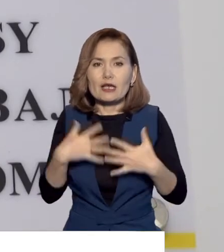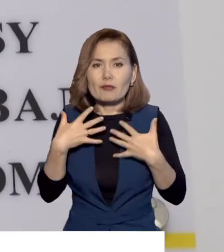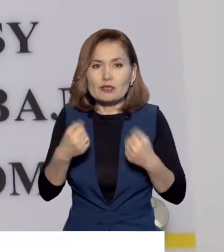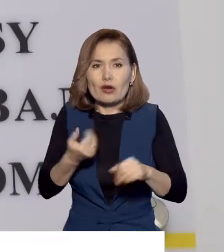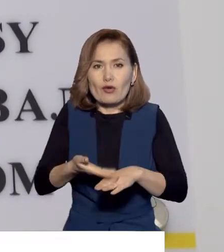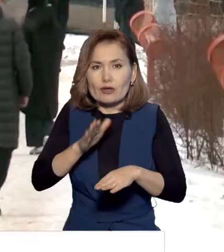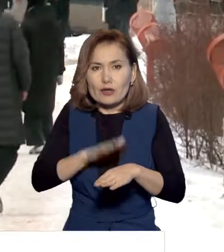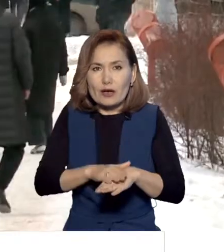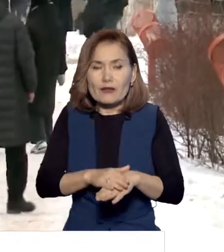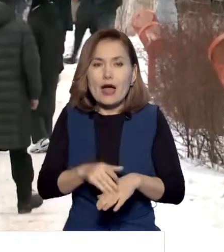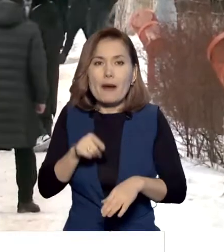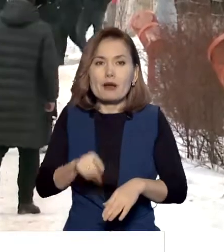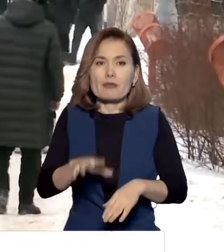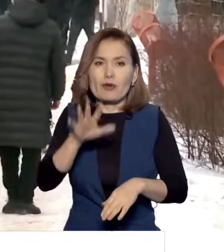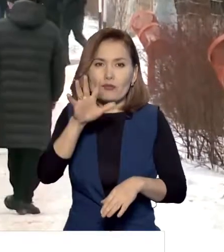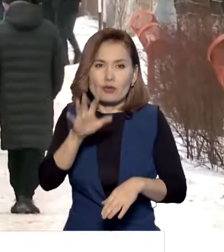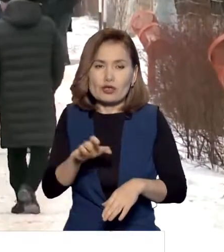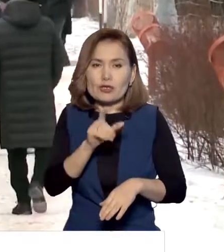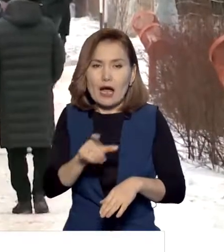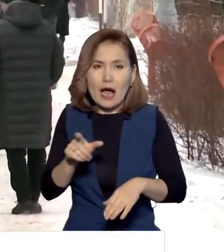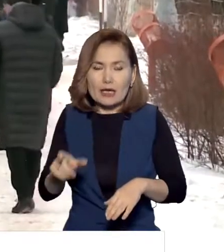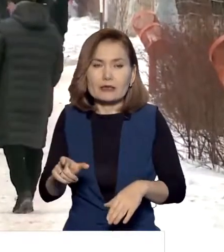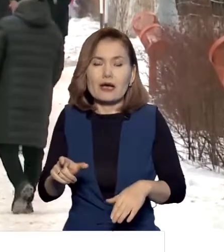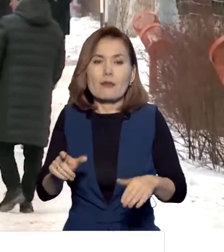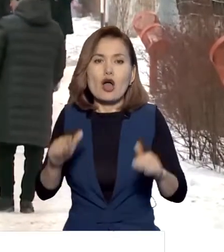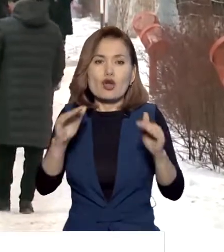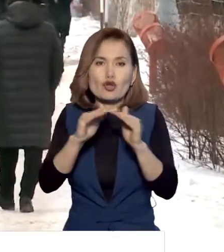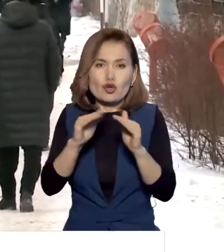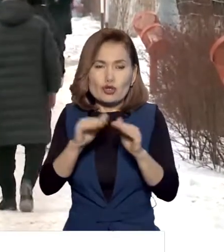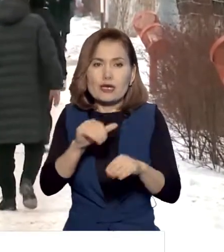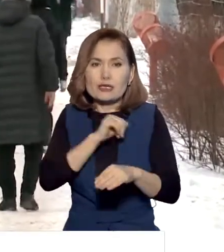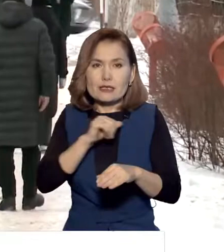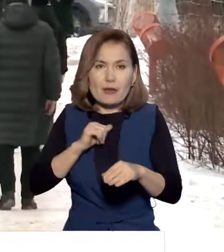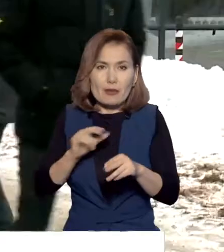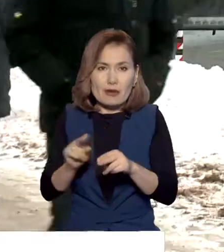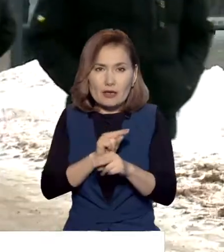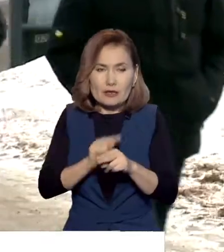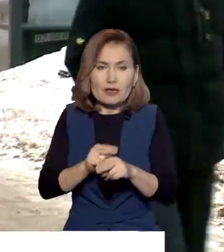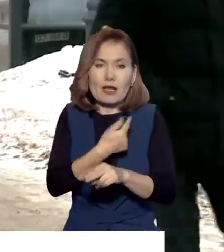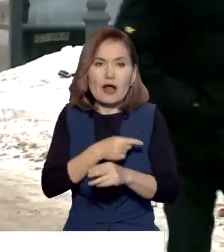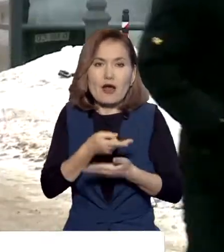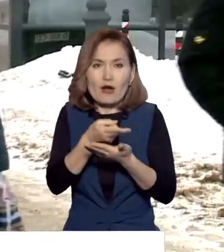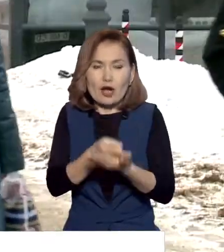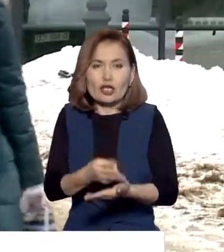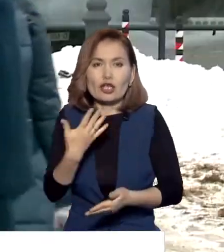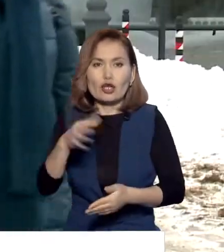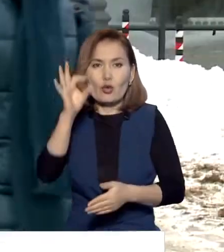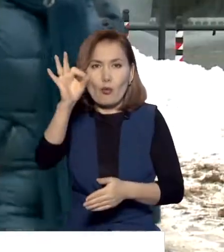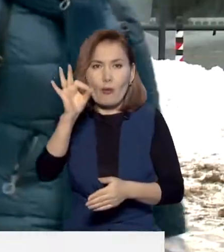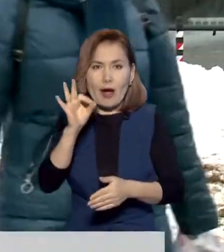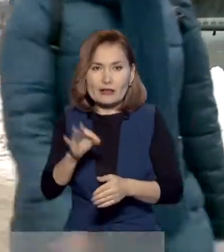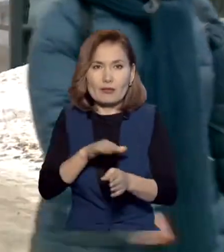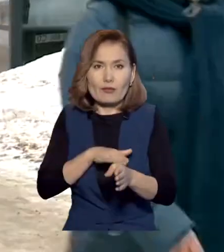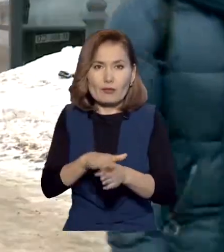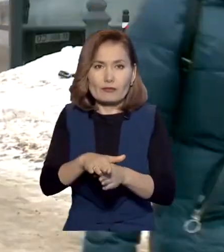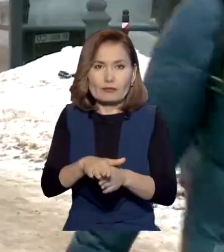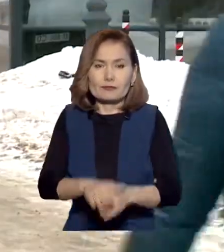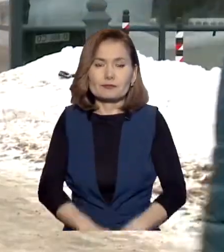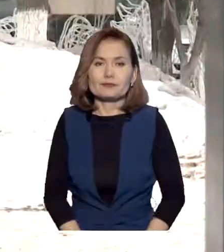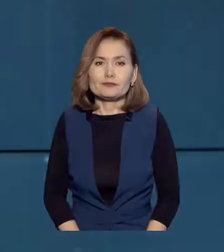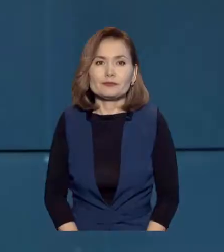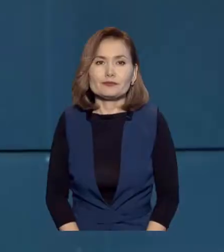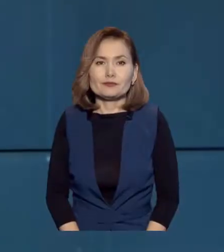бөлімінде, 1500-нан астам науқас үйде ем қабылдап жатыр. Инфекциялық ауруханалардың жартысы толған.